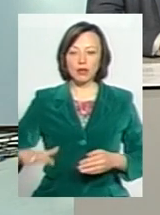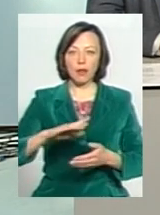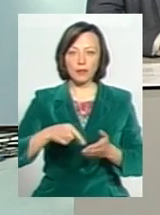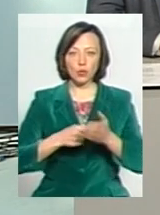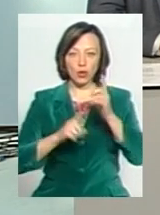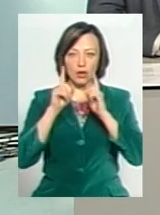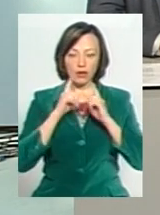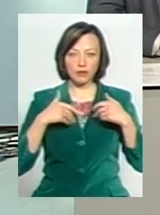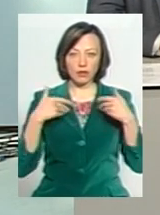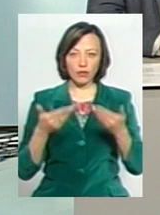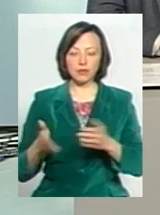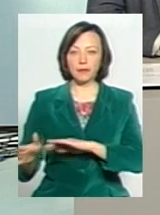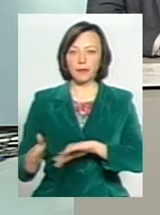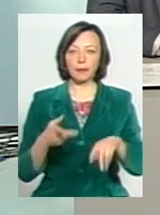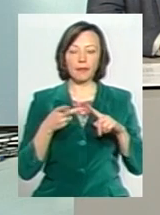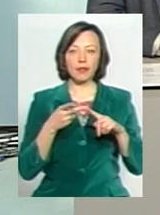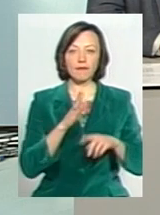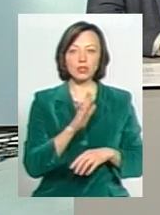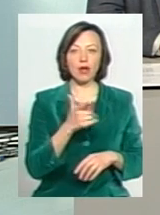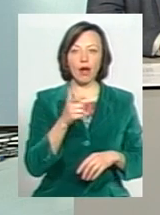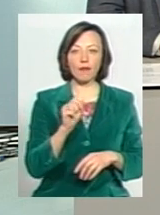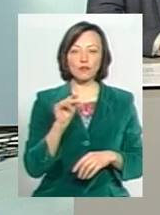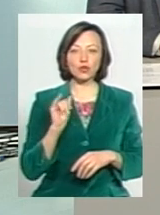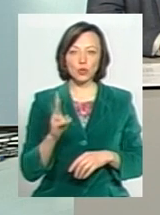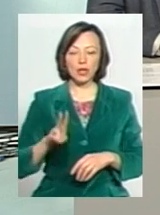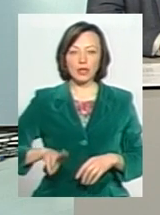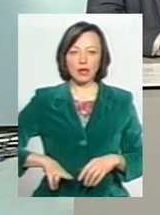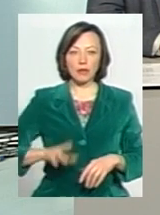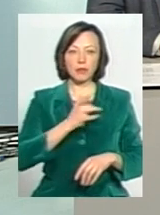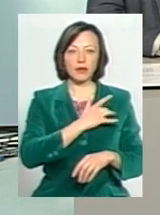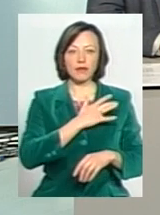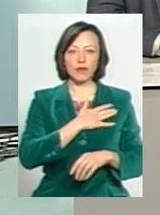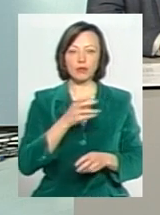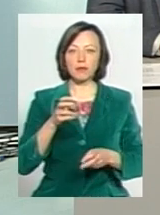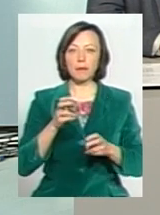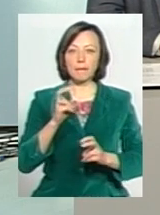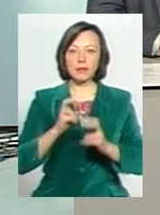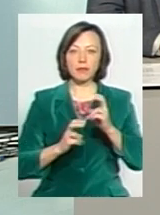ради. Мої вітання. Доброго дня. Та В'ячеслав Гавчук, директор приватного підприємства